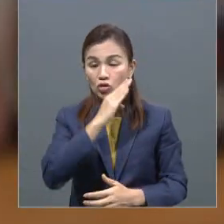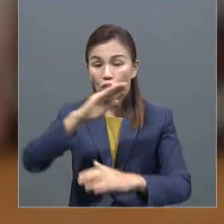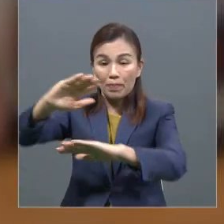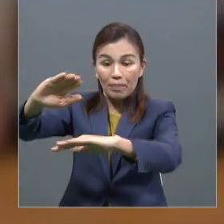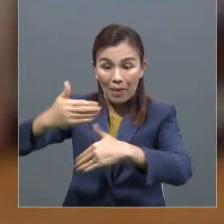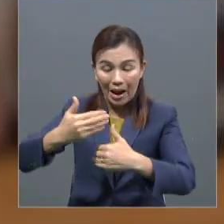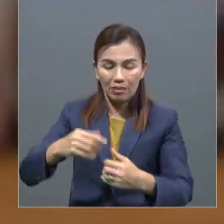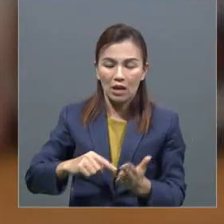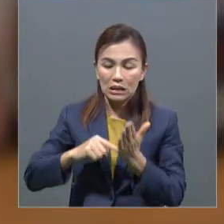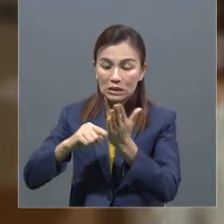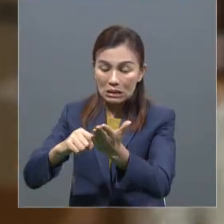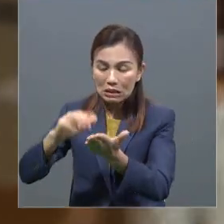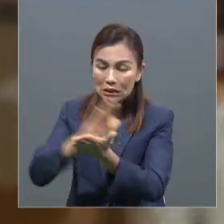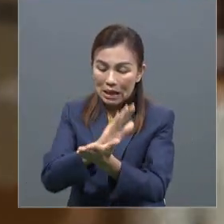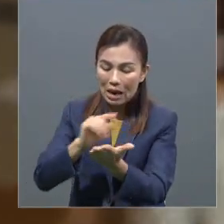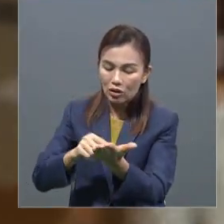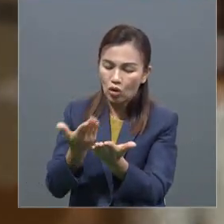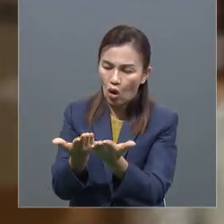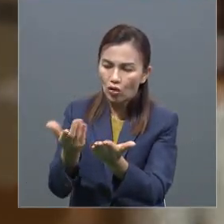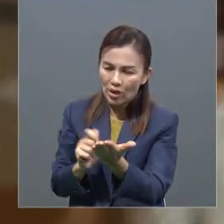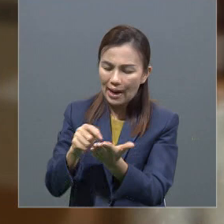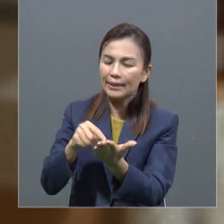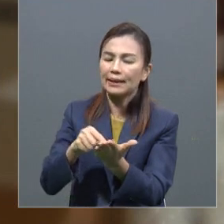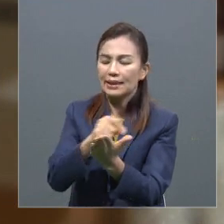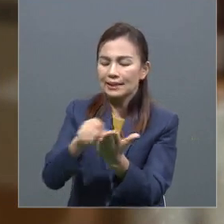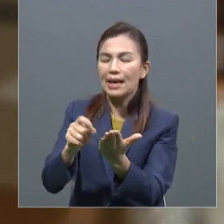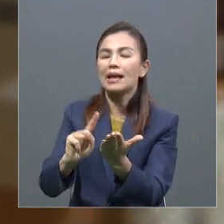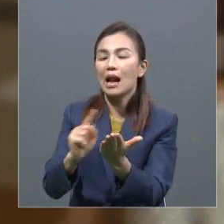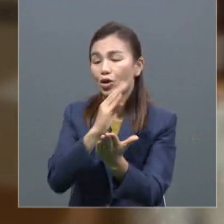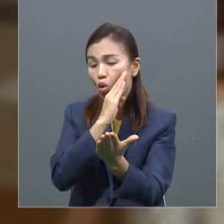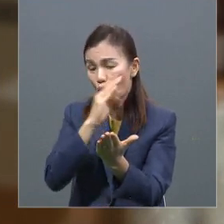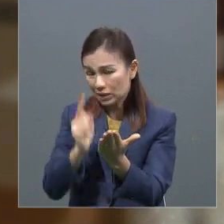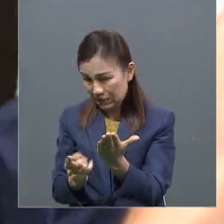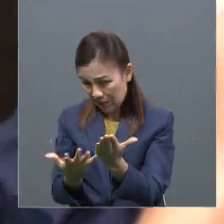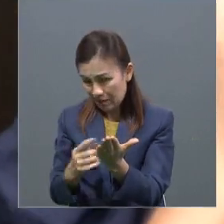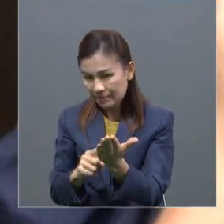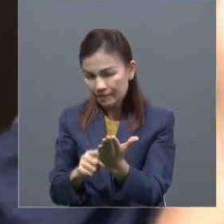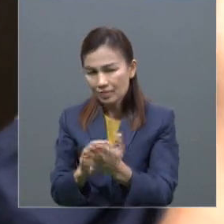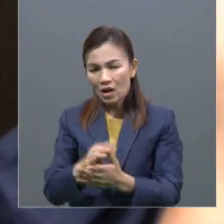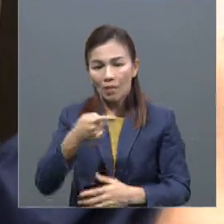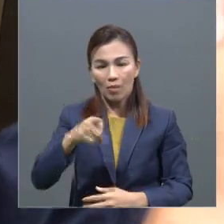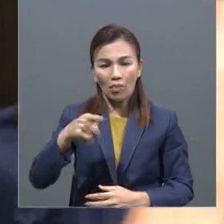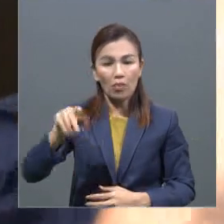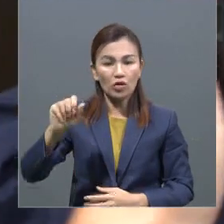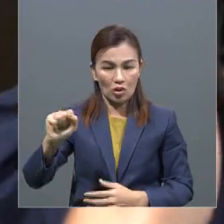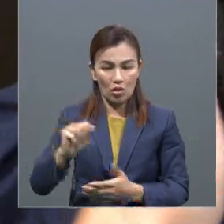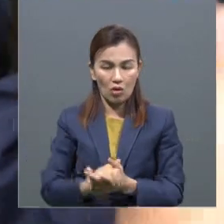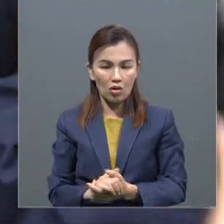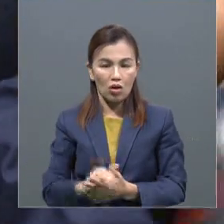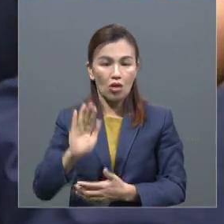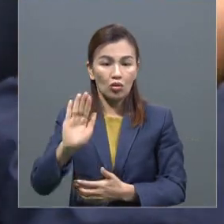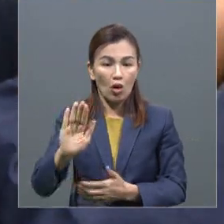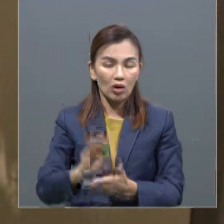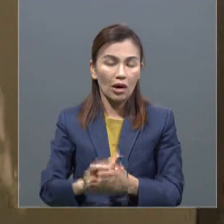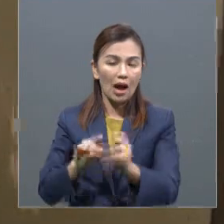เอกสารว่าเป็นอะไรอ่านะเดี๋ยวตรวจสอบต่อไปขณะเดียวกันค่ะที่สำนักงานปปสทุ่ง 2ห้องมีการ